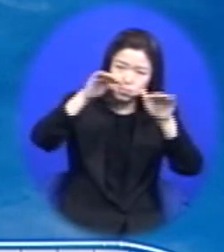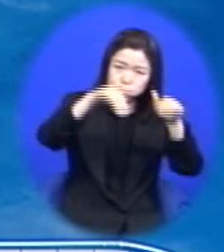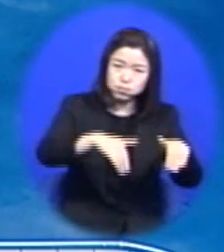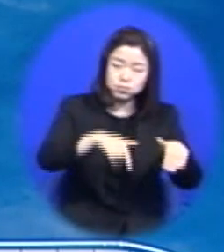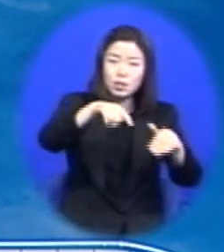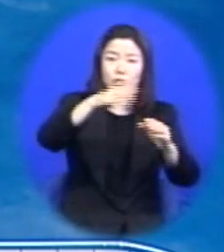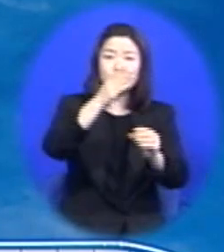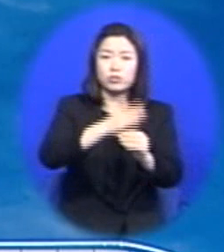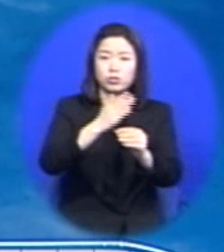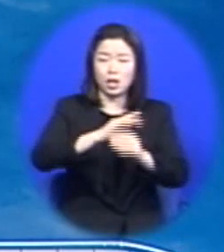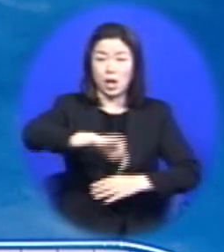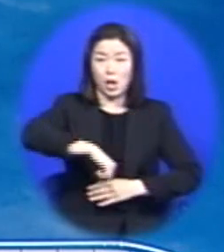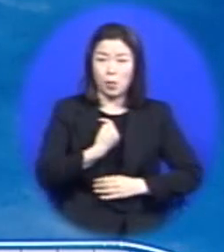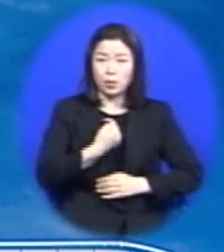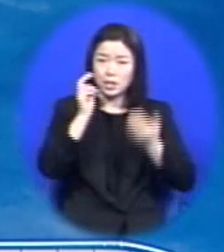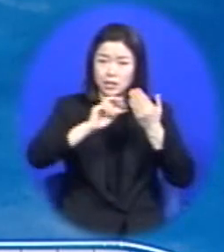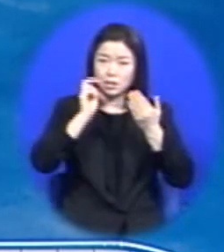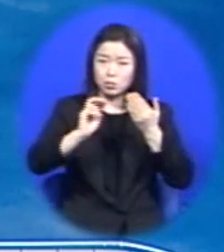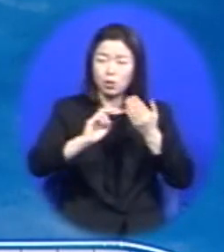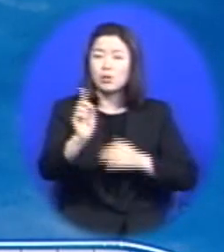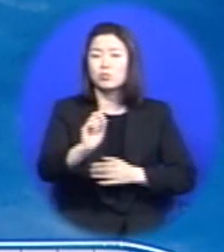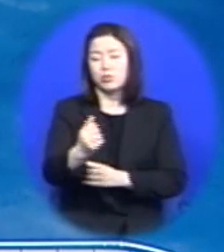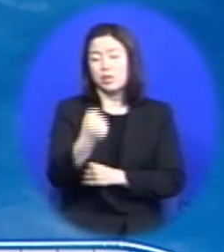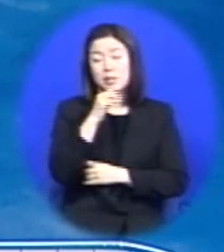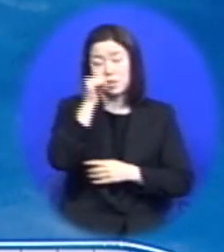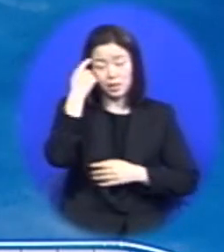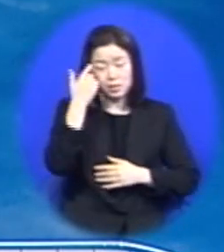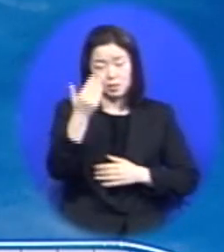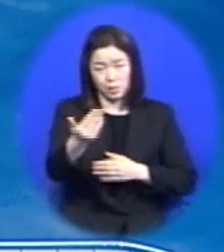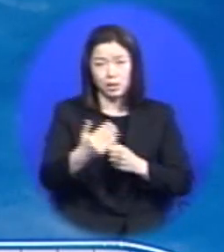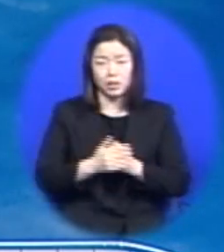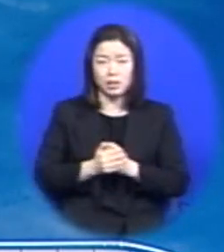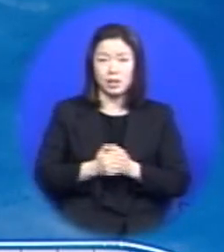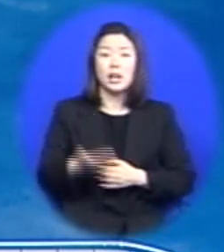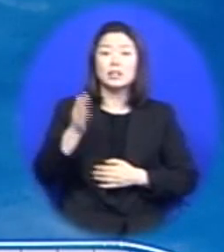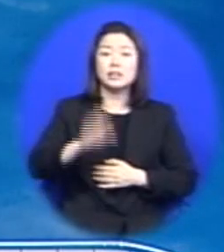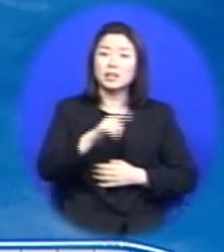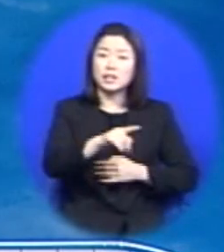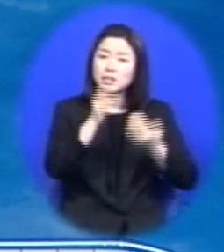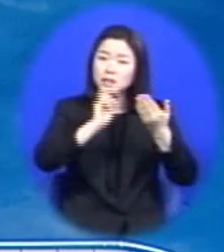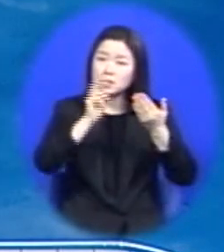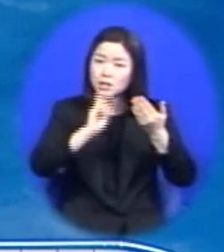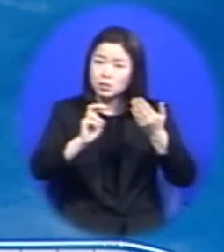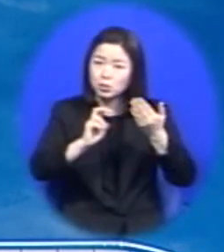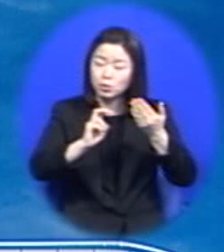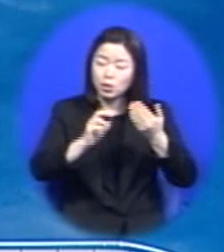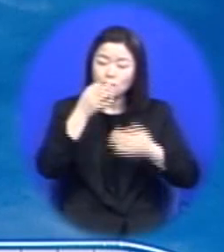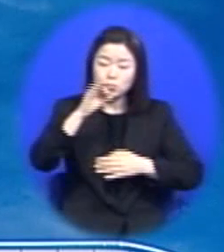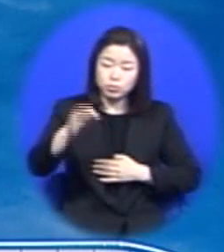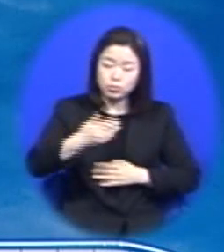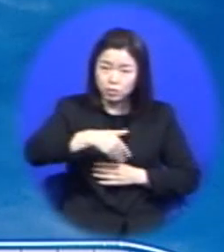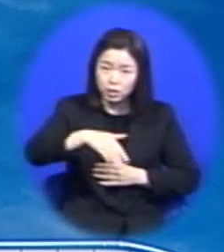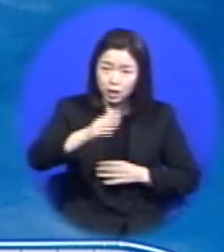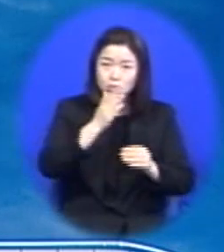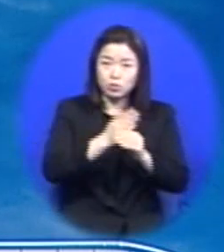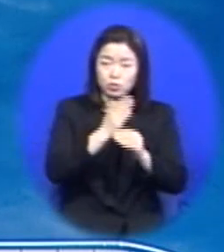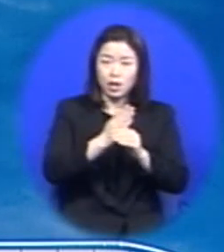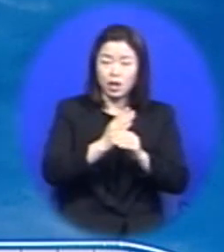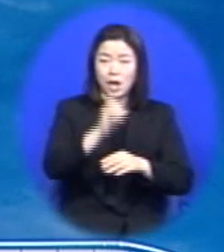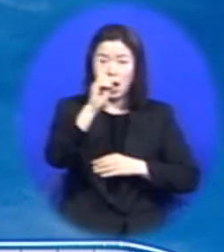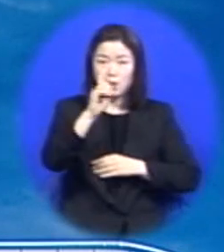혼자서 찬송가를 부르는 찬송가가 무슨 힘이 있겠어요. 그런데 그 찬송가를 부르러 가는데 한